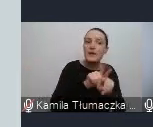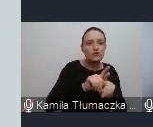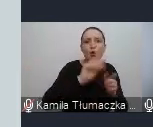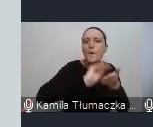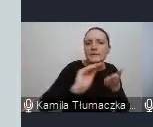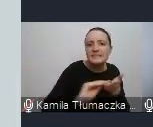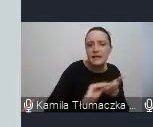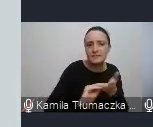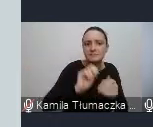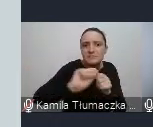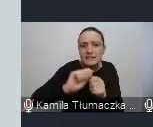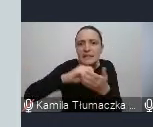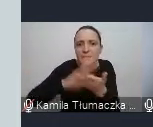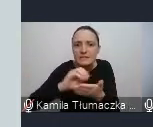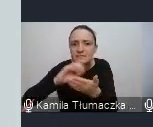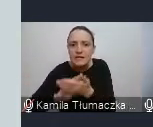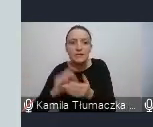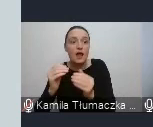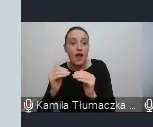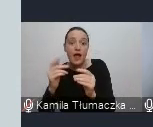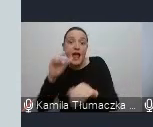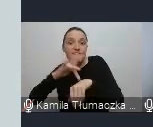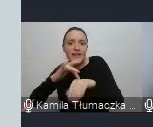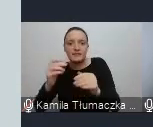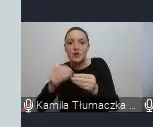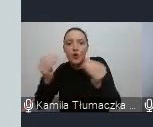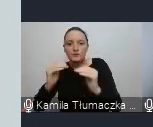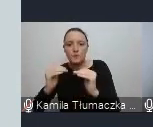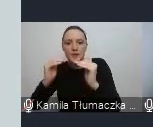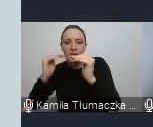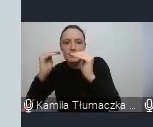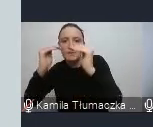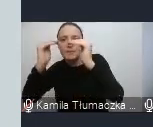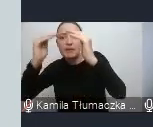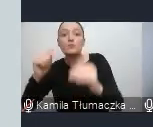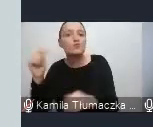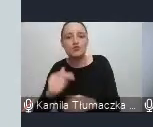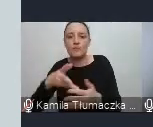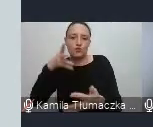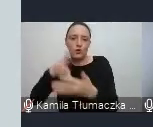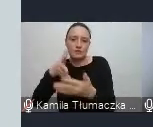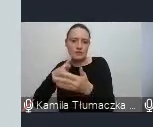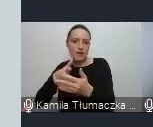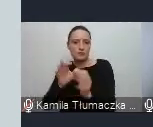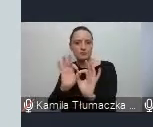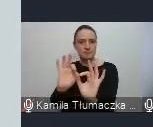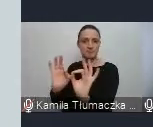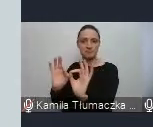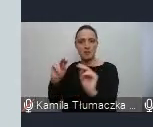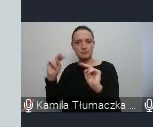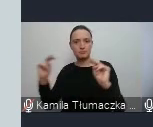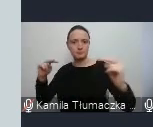a postępy, które dziecko robi, muszą być rzeczywiście, muszą być możliwie oceniane obiektywnie i